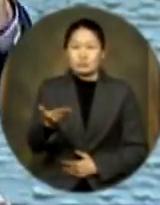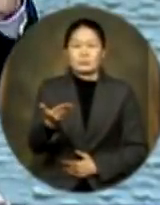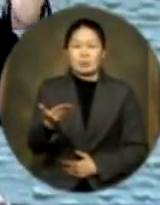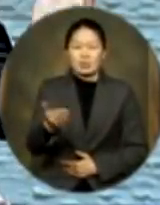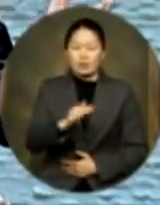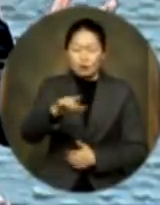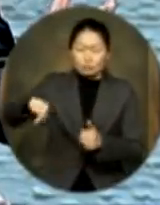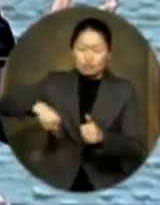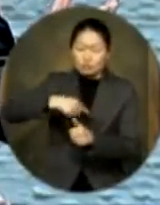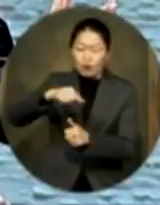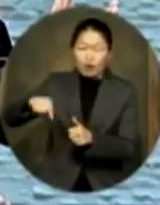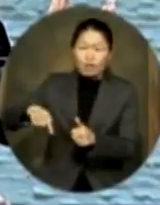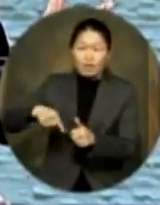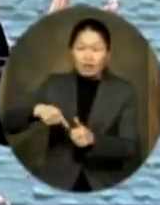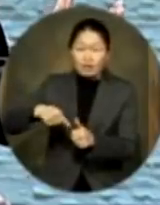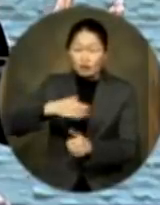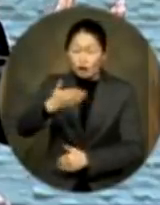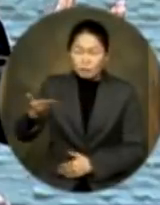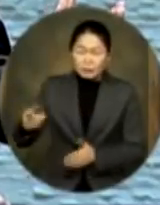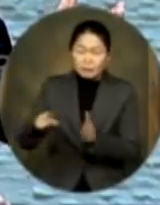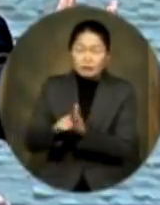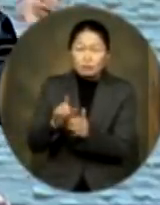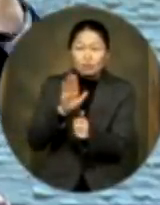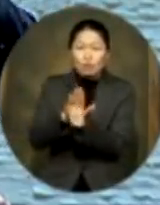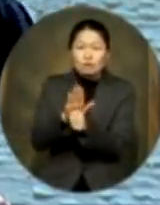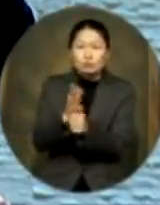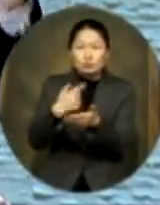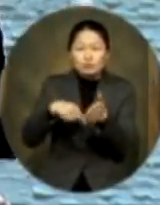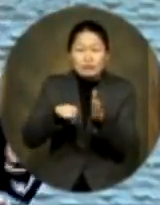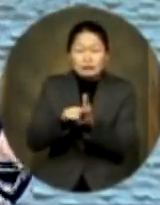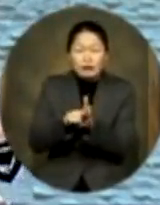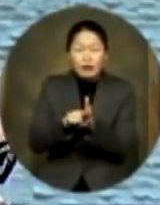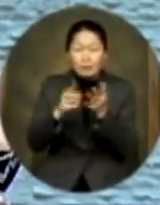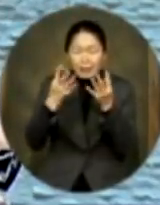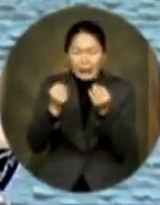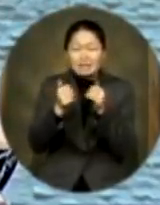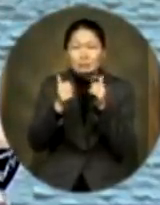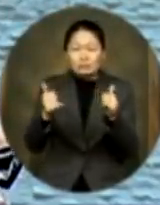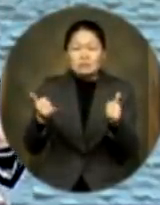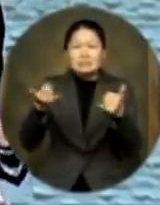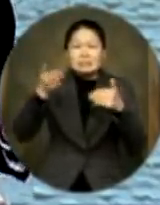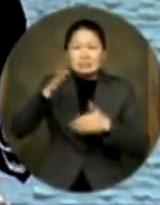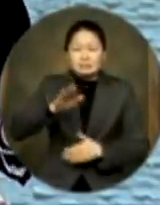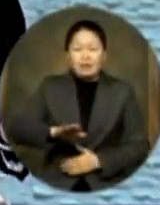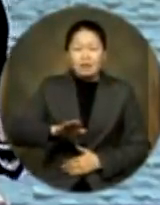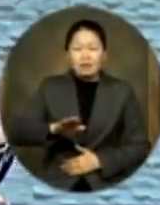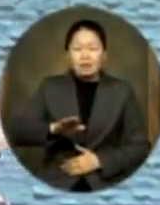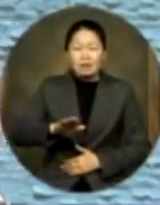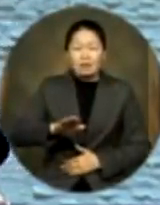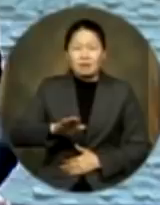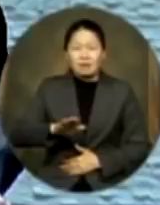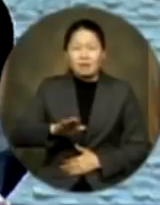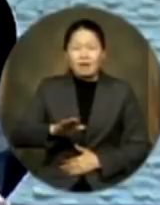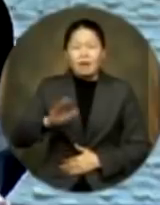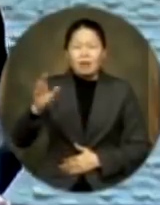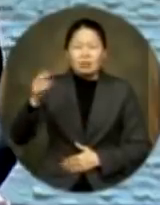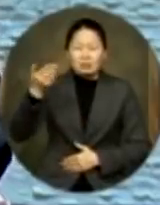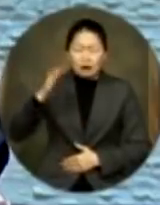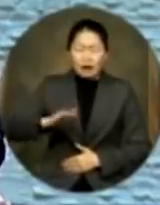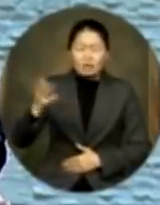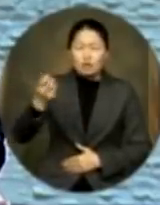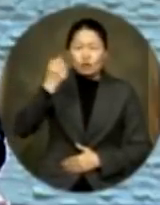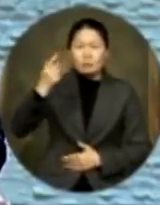여러분 주변에 여러분의 믿음을 도와주기 위해서 많은 분들이 있지만 그러나 성령님을